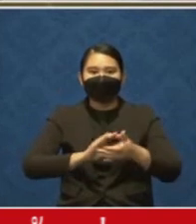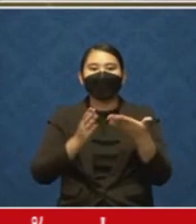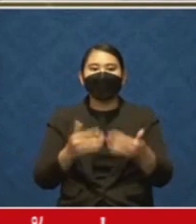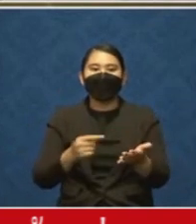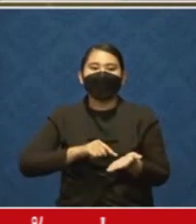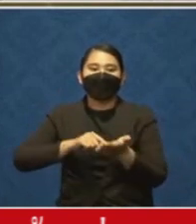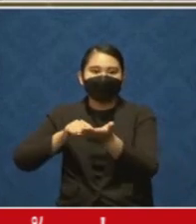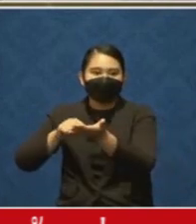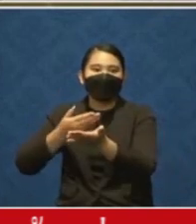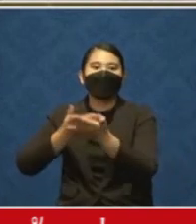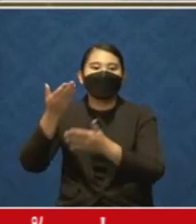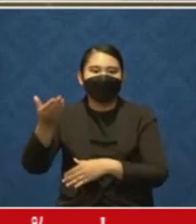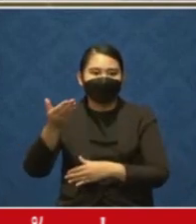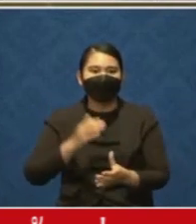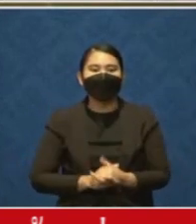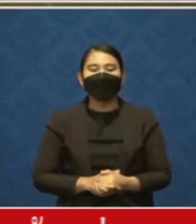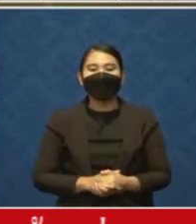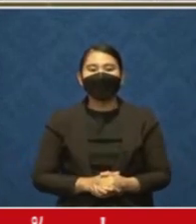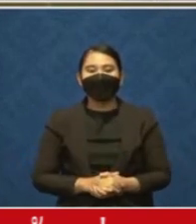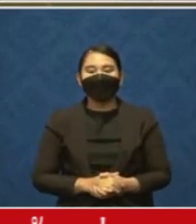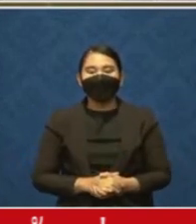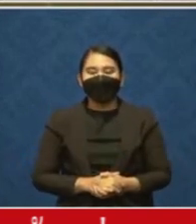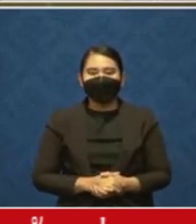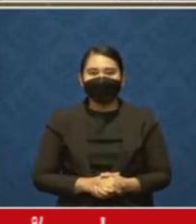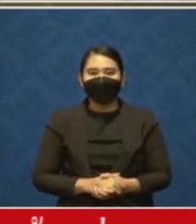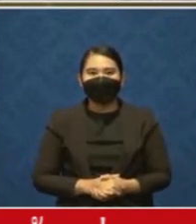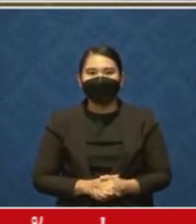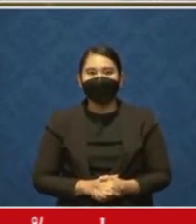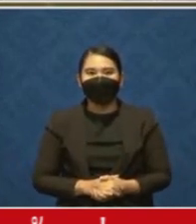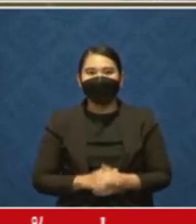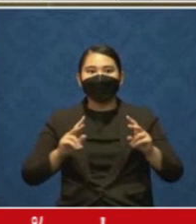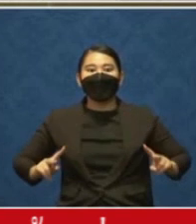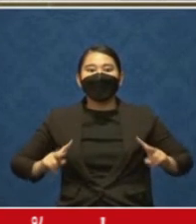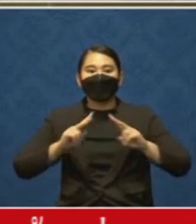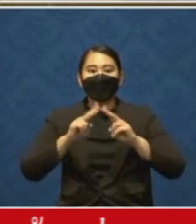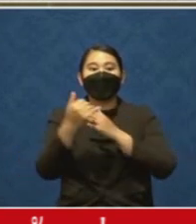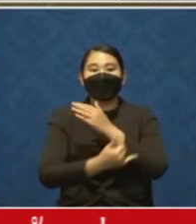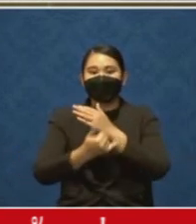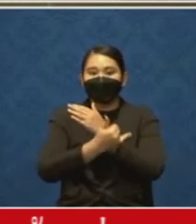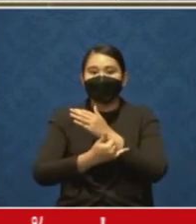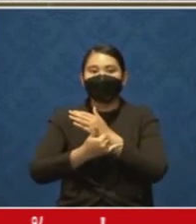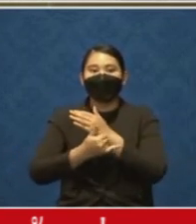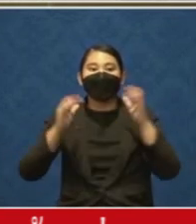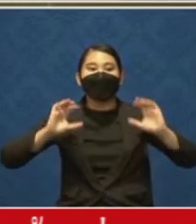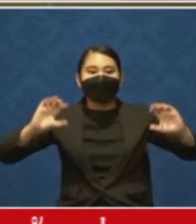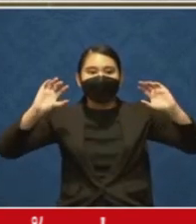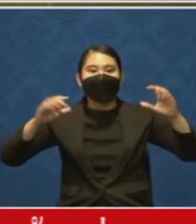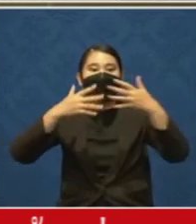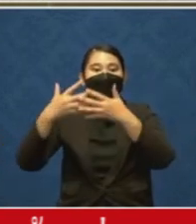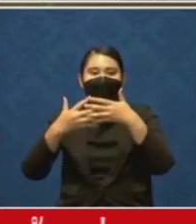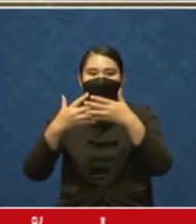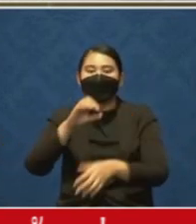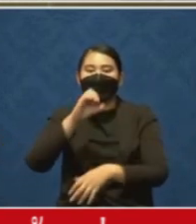ำหรับที่จะซื้อเครื่องบินเขาแล้วก็ด้านโฆษกกระทรวงการต่างประเทศสหรัฐนะครับเขาให้สัมภาษณ์กับ BBC